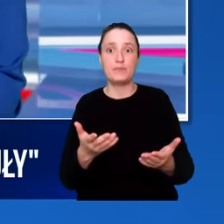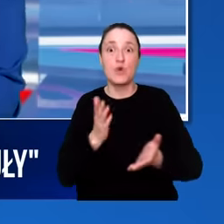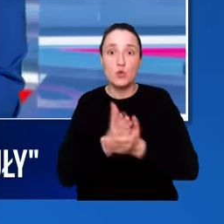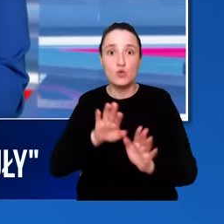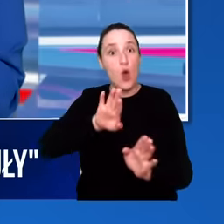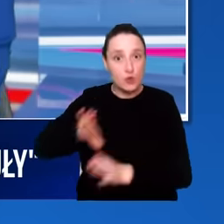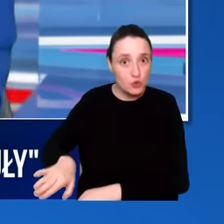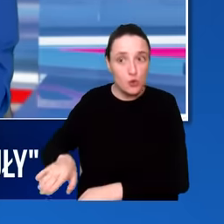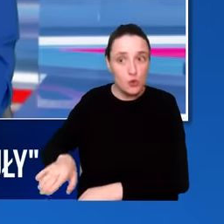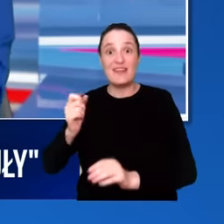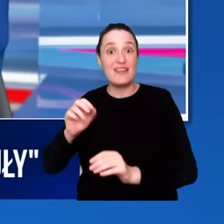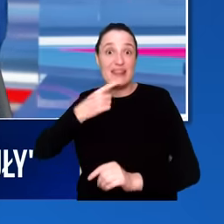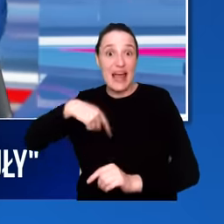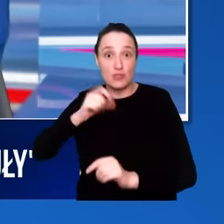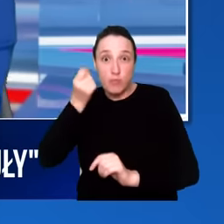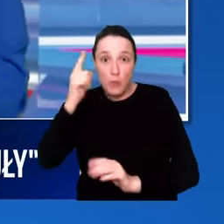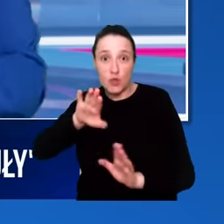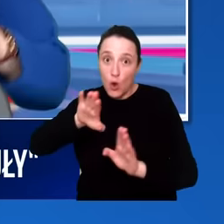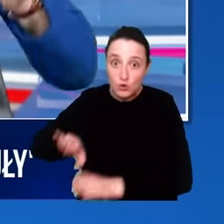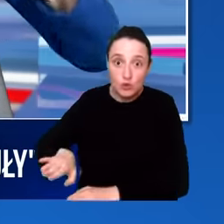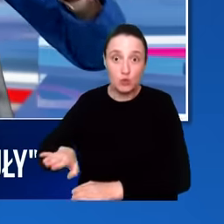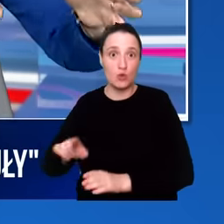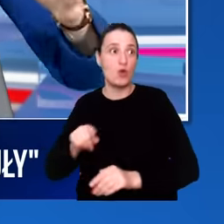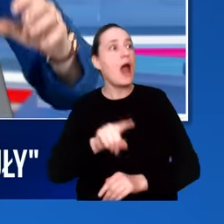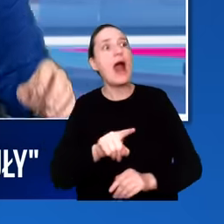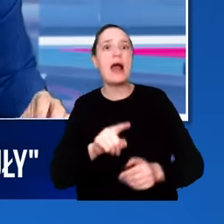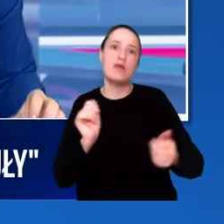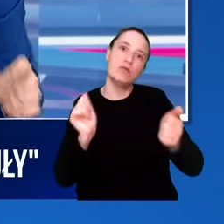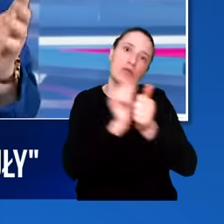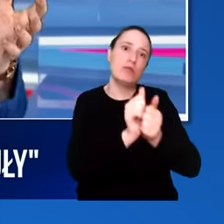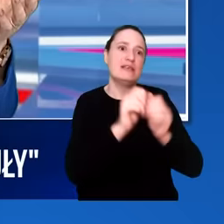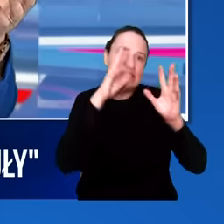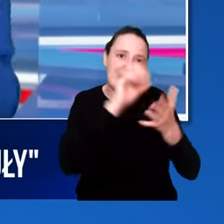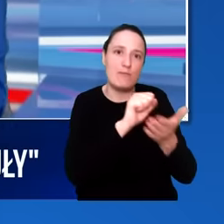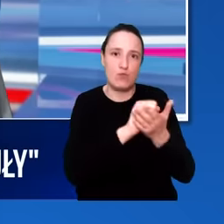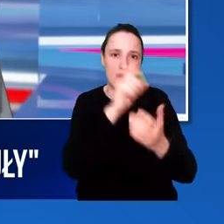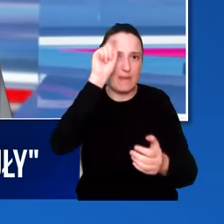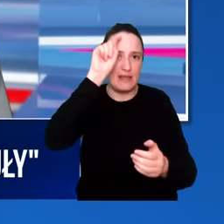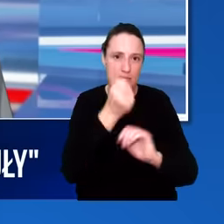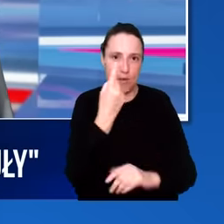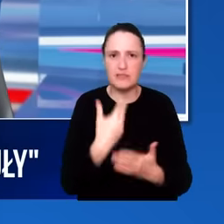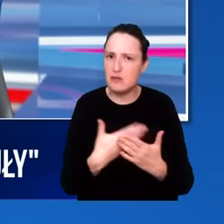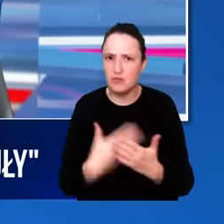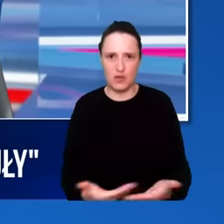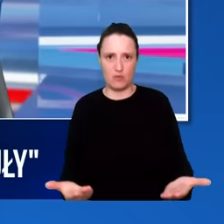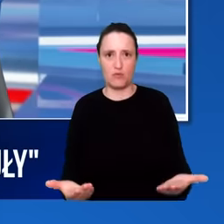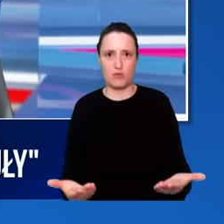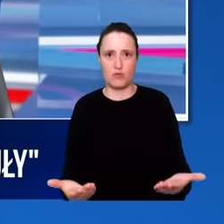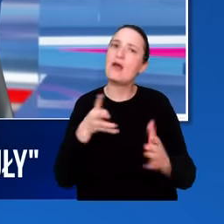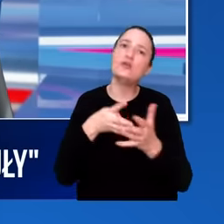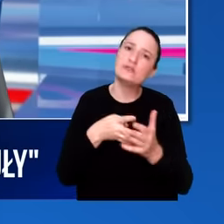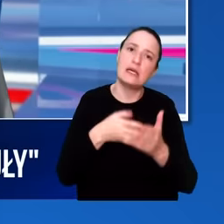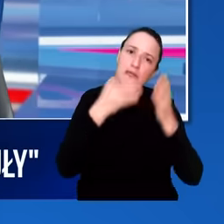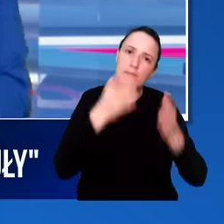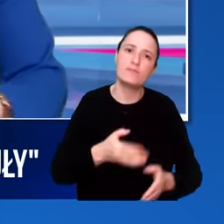odsunąć na bok, nawet ja już nie mówię porzucić, odsunąć na bok i zająć się tym niemieckim? Jak to ocenia pan poseł Witold Tumanowicz